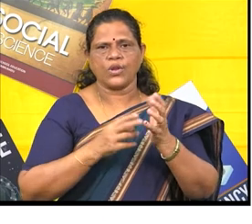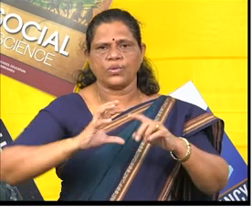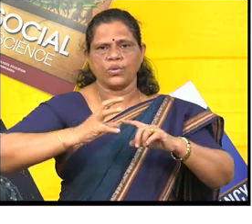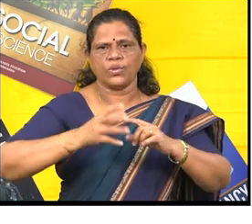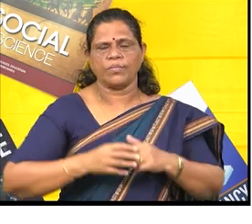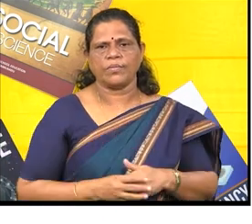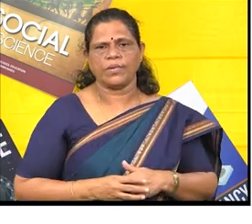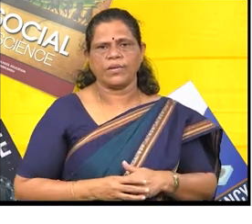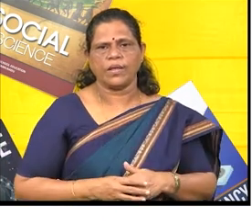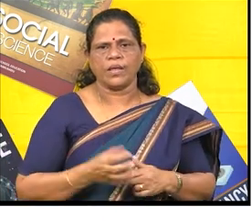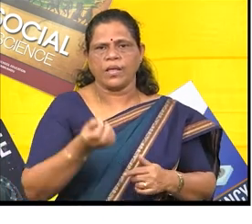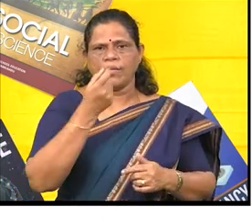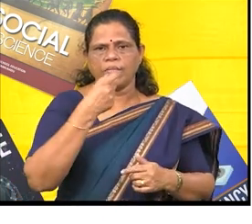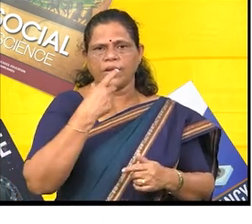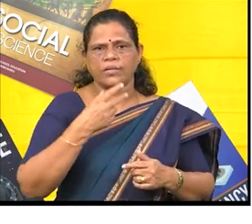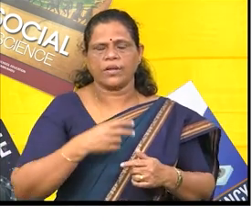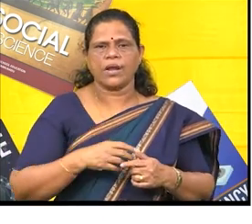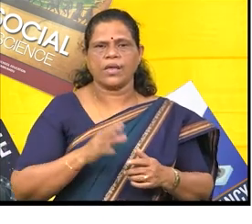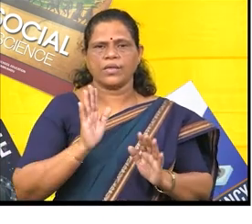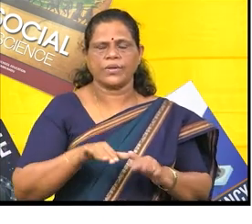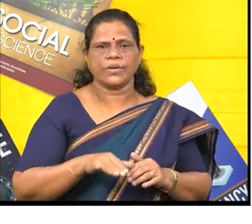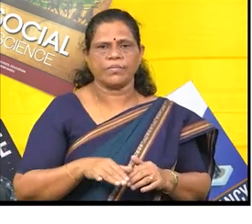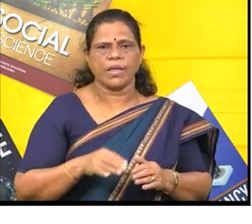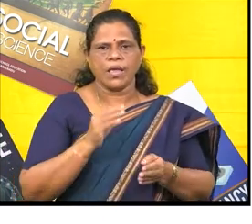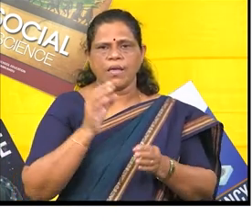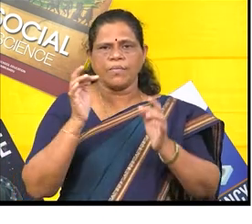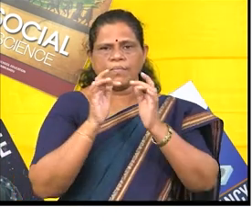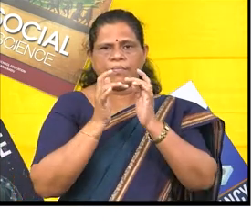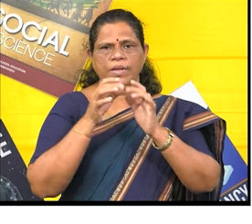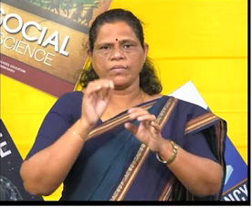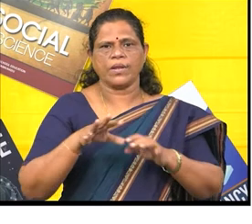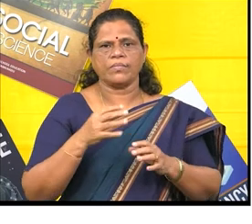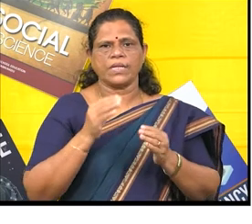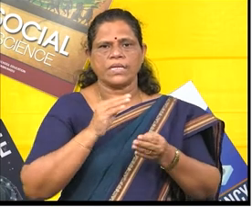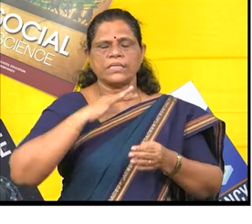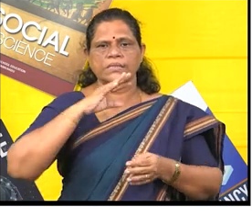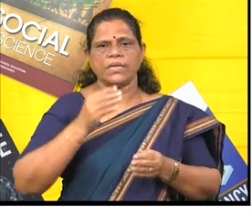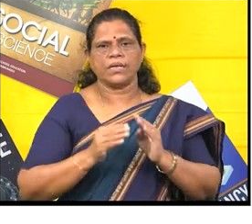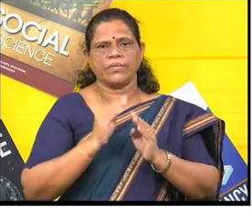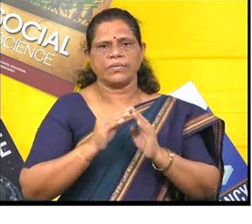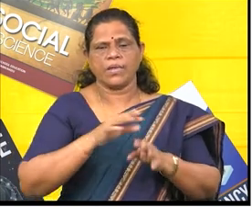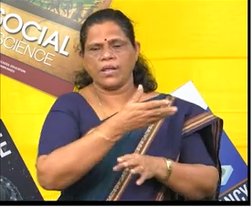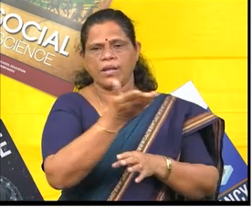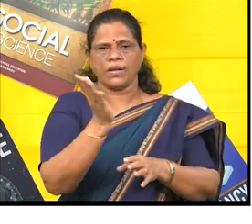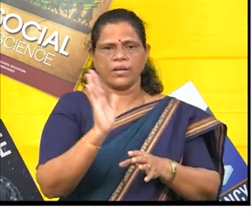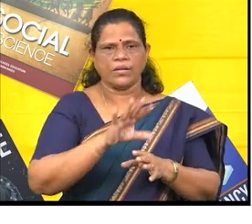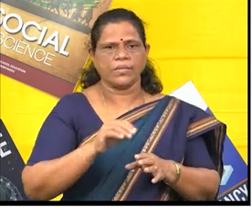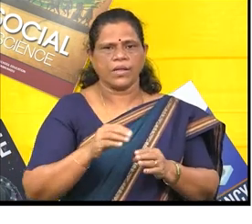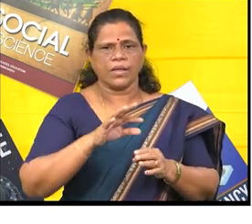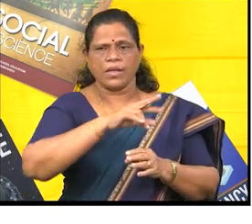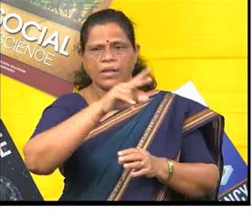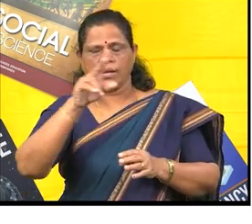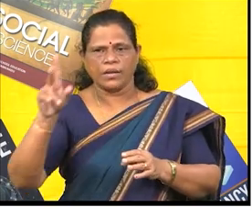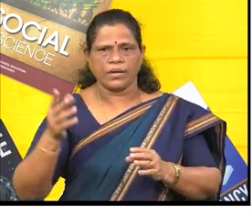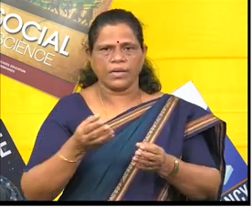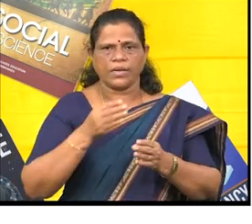இருக்கட்டும், மருந்தாக்கு வேதியியல் இருக்கக்கூடிய மருந்துகளாக இருக்கட்டும், மின்வேதியியலாக இருக்கட்டும், சாய வேதியியலாக இருக்கட்டும், அனைத்துமே